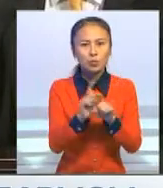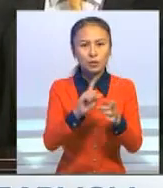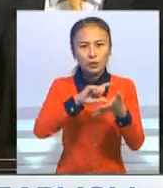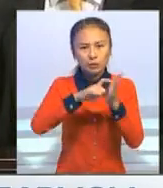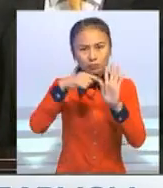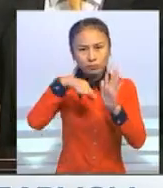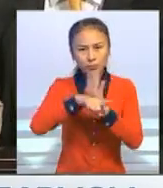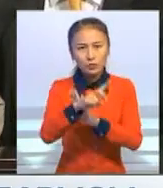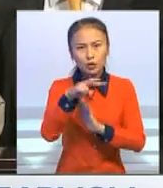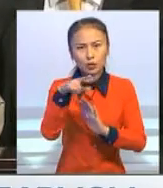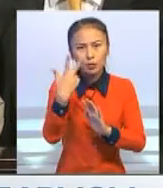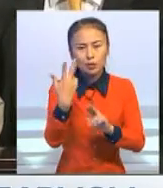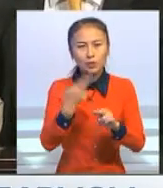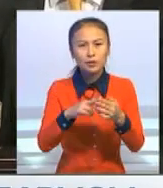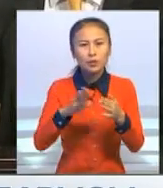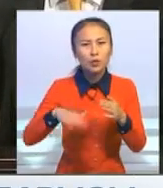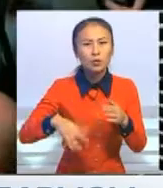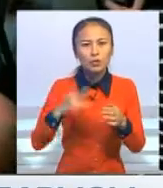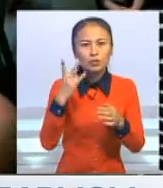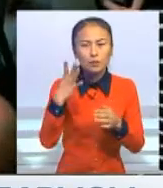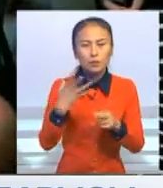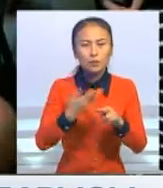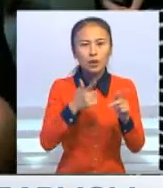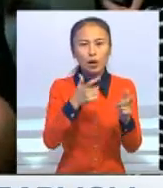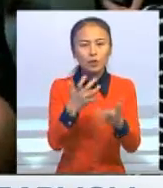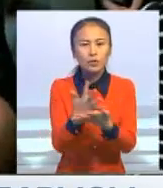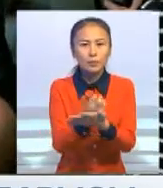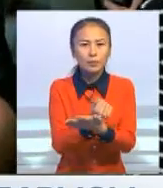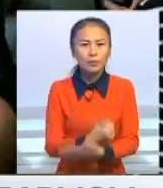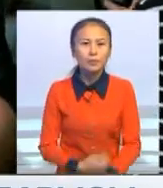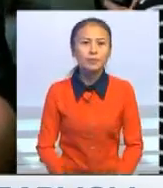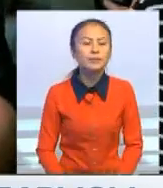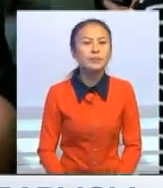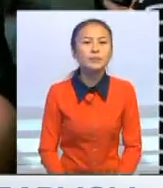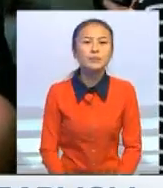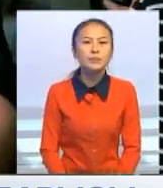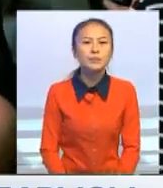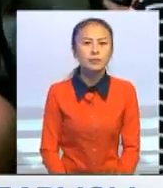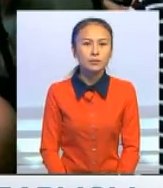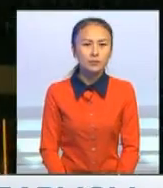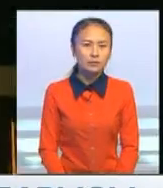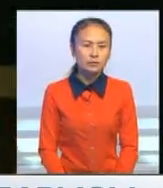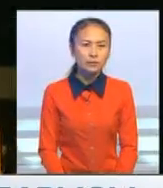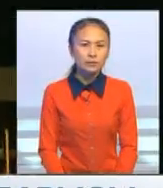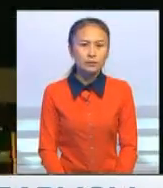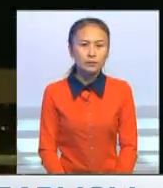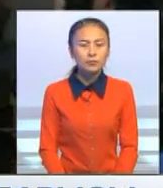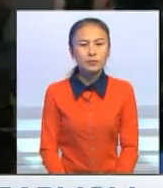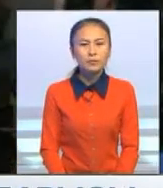сақшылары бөлмеден 23, кейін үйінен тағы 25 қару тапқан.